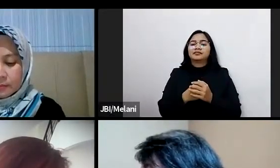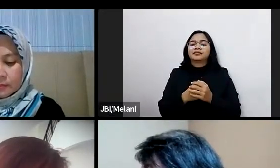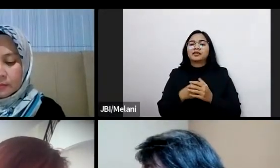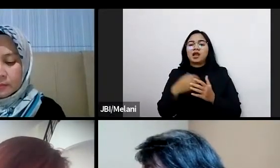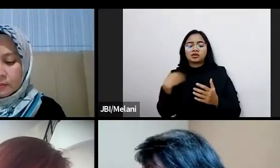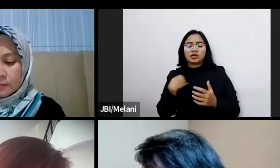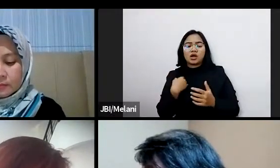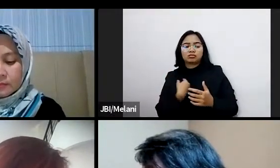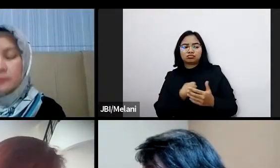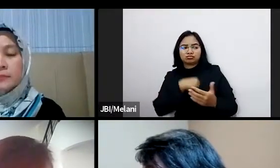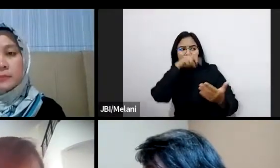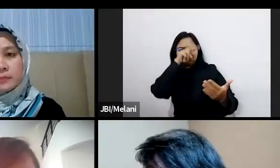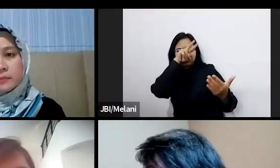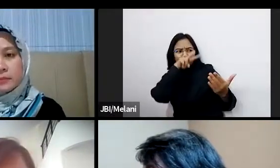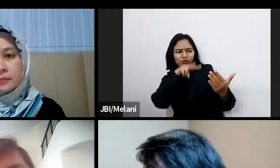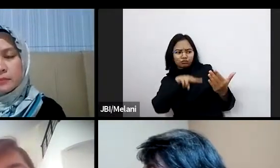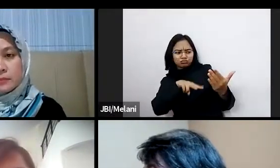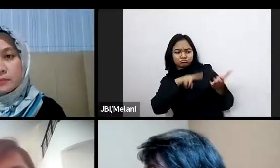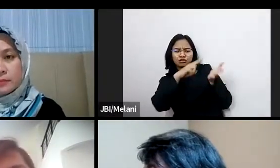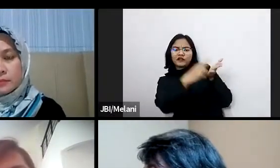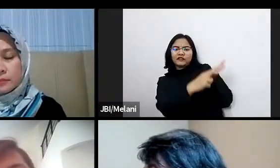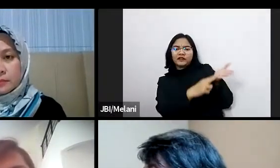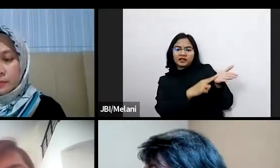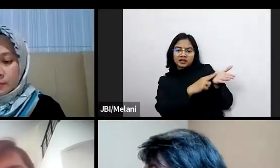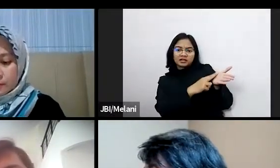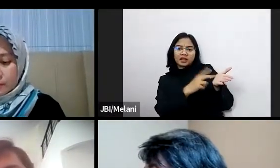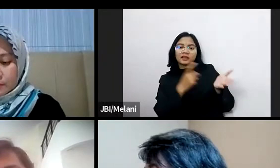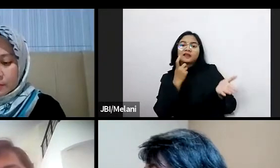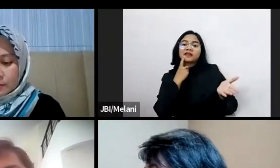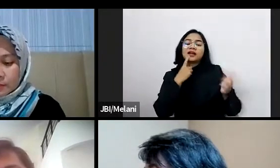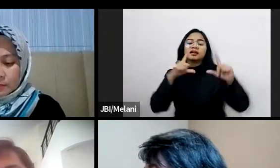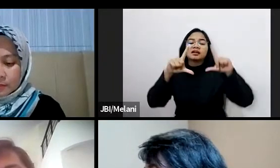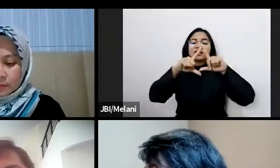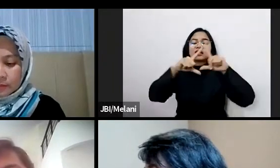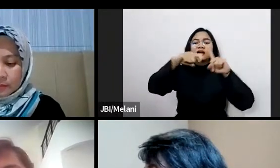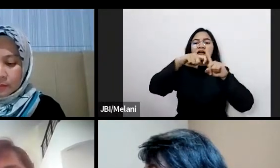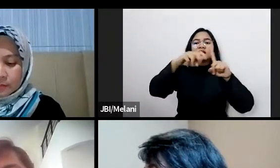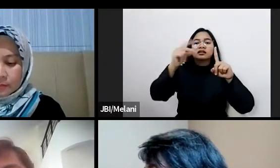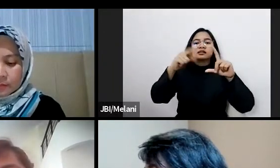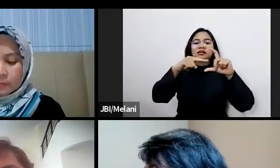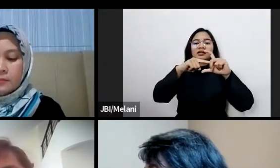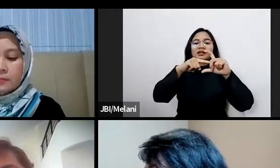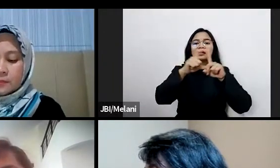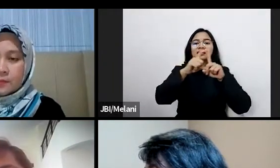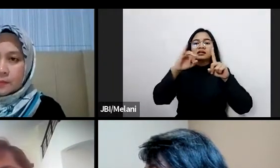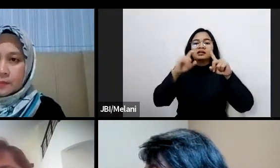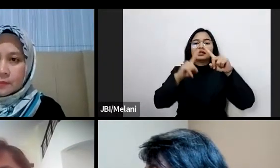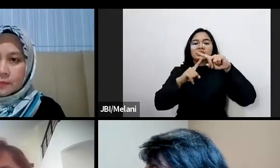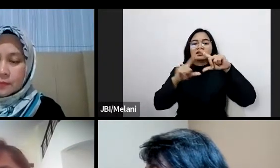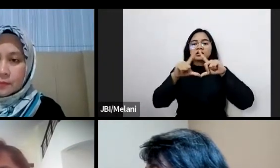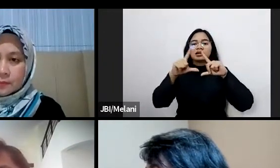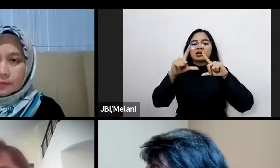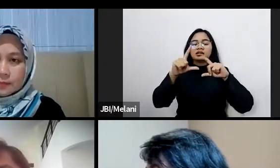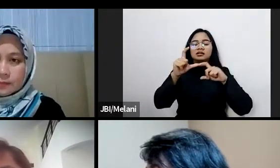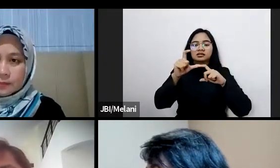soal akreditasi, soal ini, dan itu berdampak pada akademisi juga gitu kan. Kita sebagai